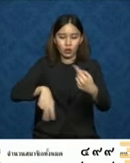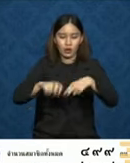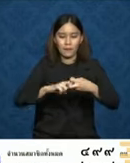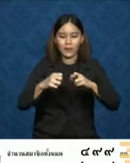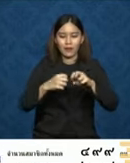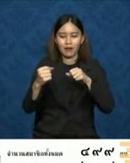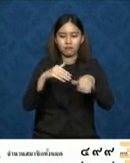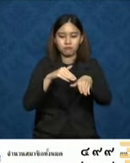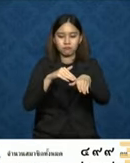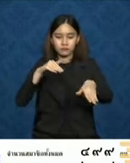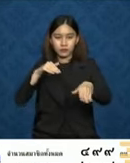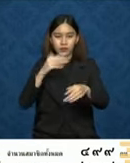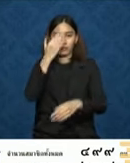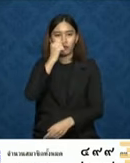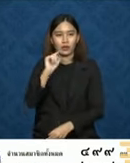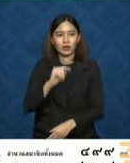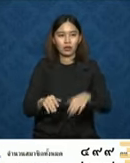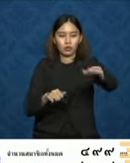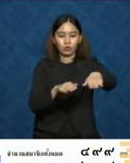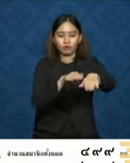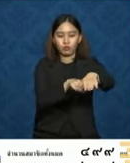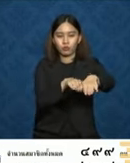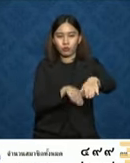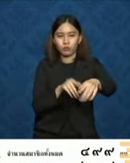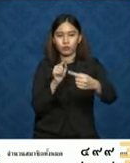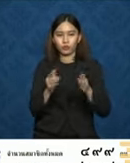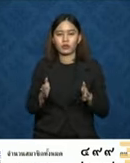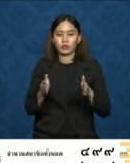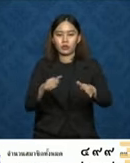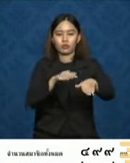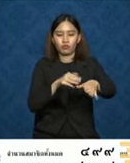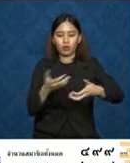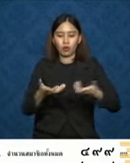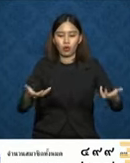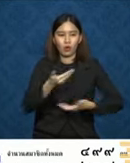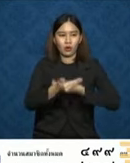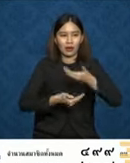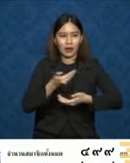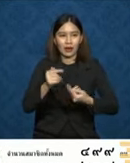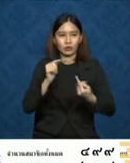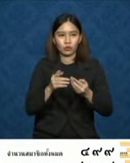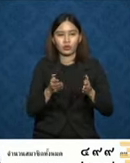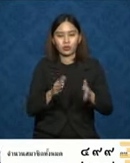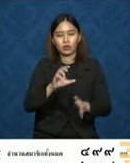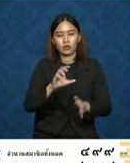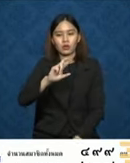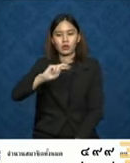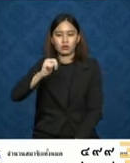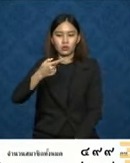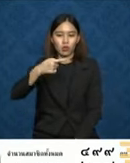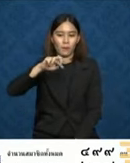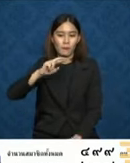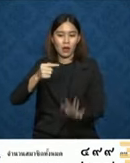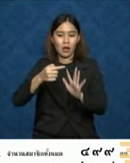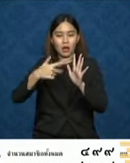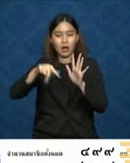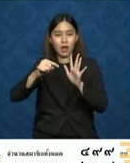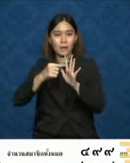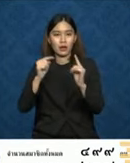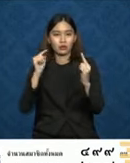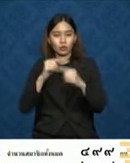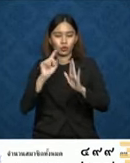จราจรที่ติดขัดอันเกิดจากการจอดรถนะครับบริเวณถนนเพื่อขายของบริเวณถนนสงประภานะนะครับซึ่งใน